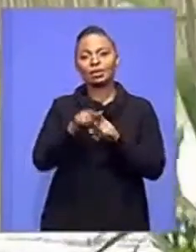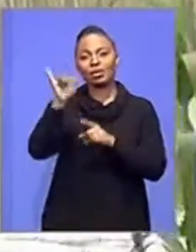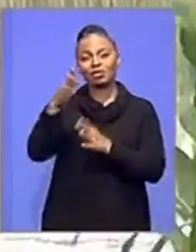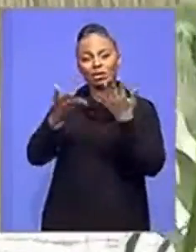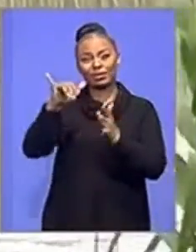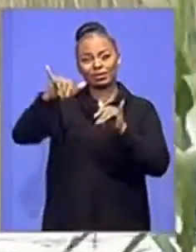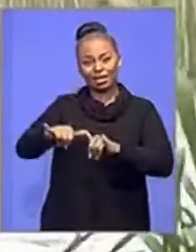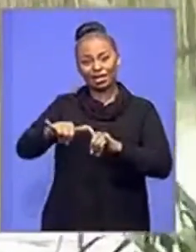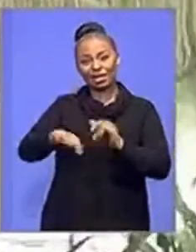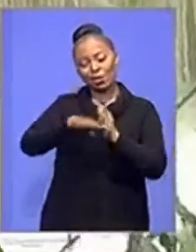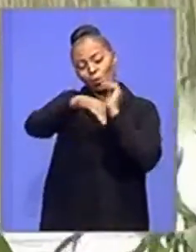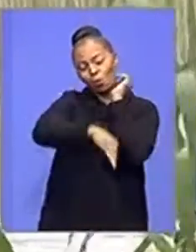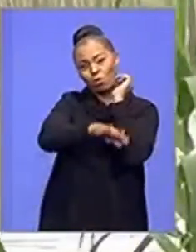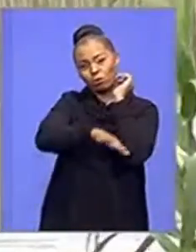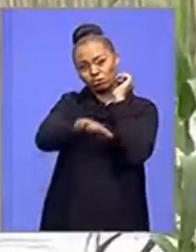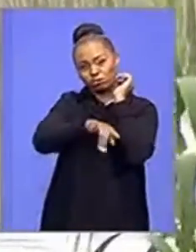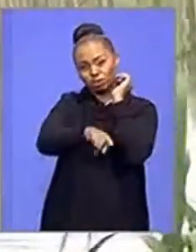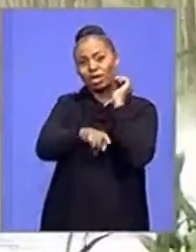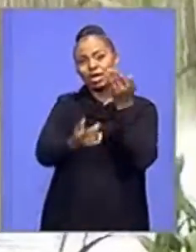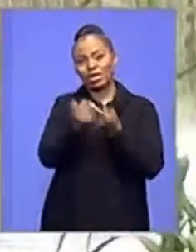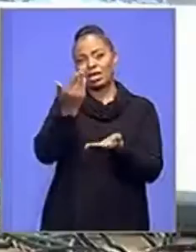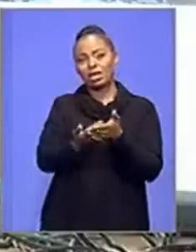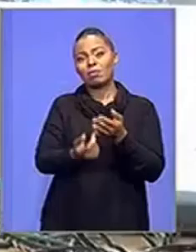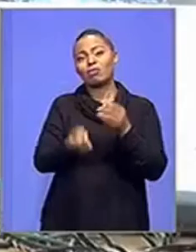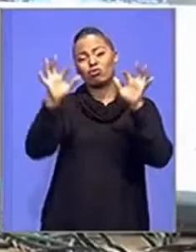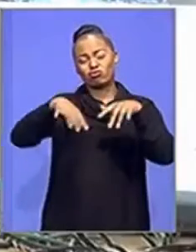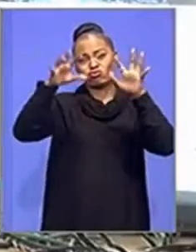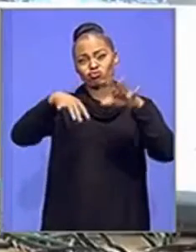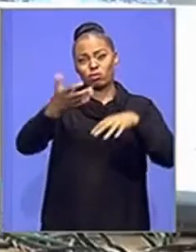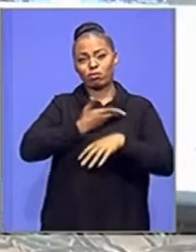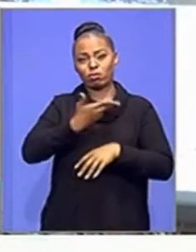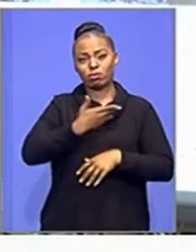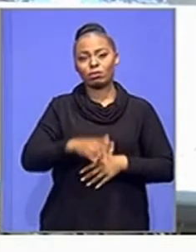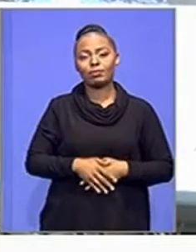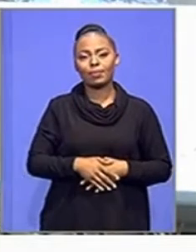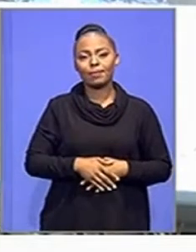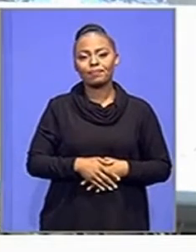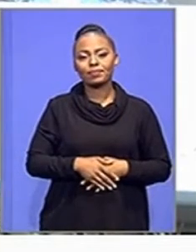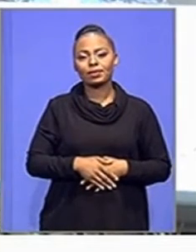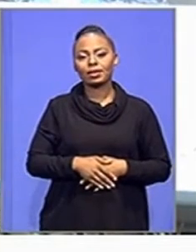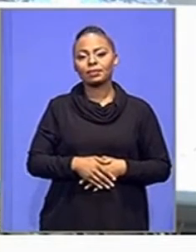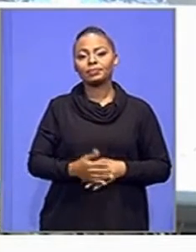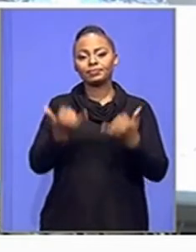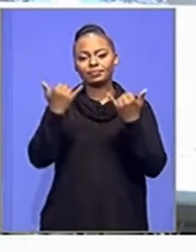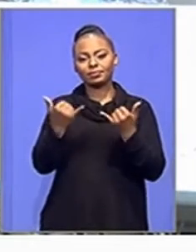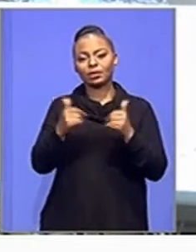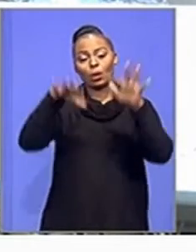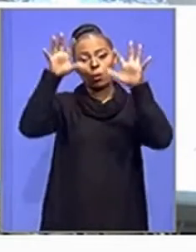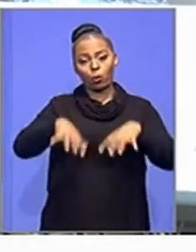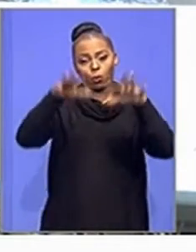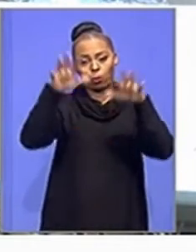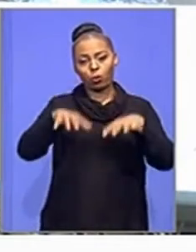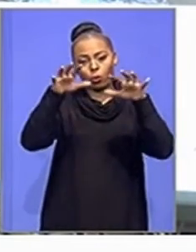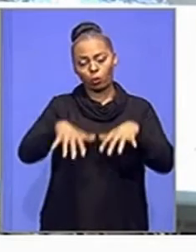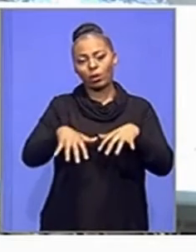ba ka itemogela merwalela ka Laboraro beke eno. Mantsiboa tjena ka baka la go pula ntse ya fokotsega re lebeletse gore re theole bogale